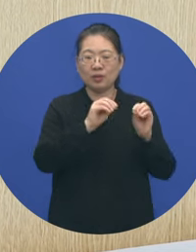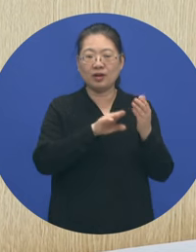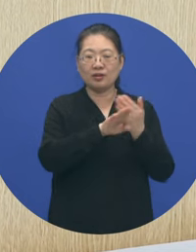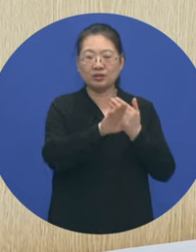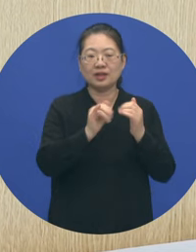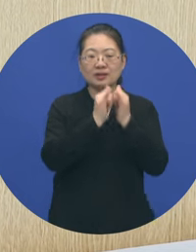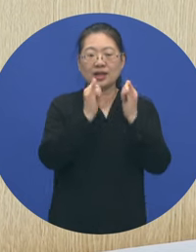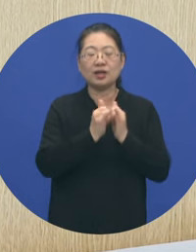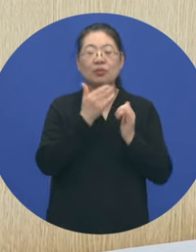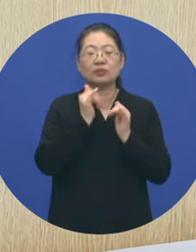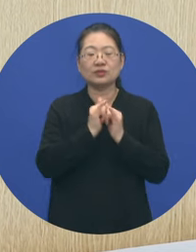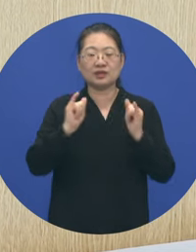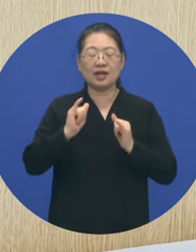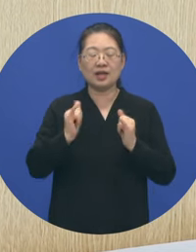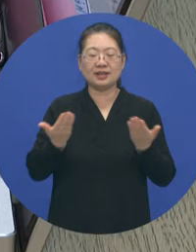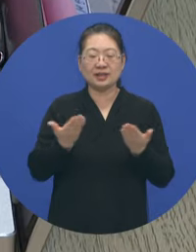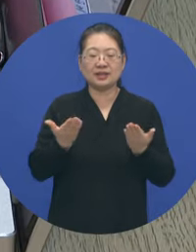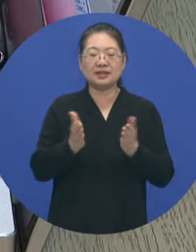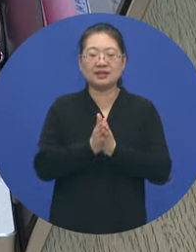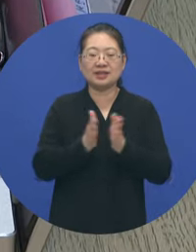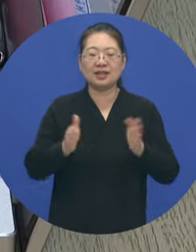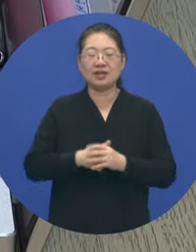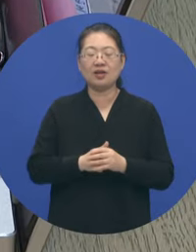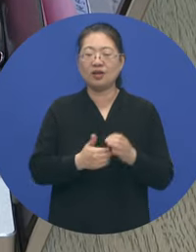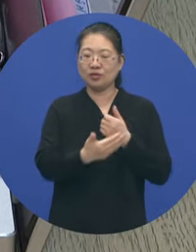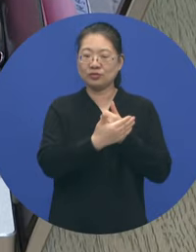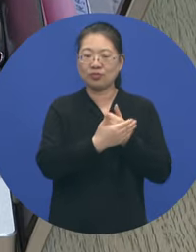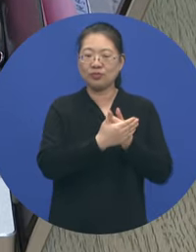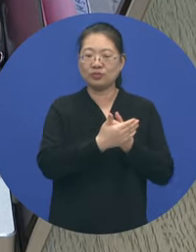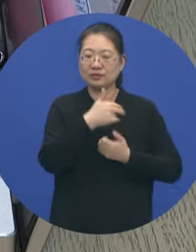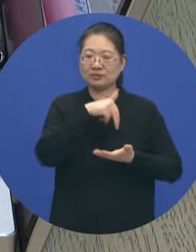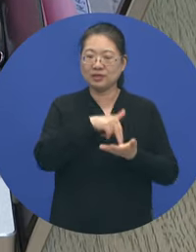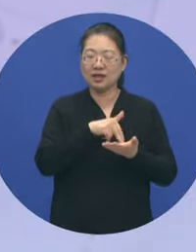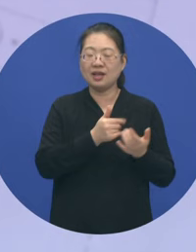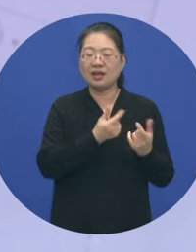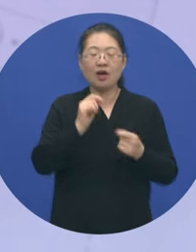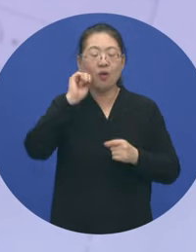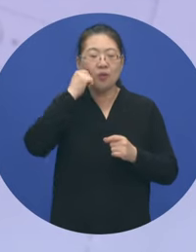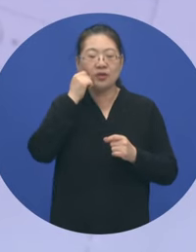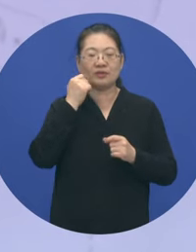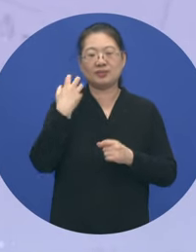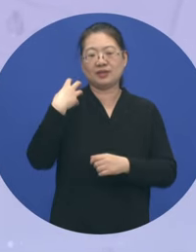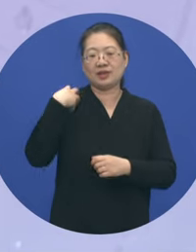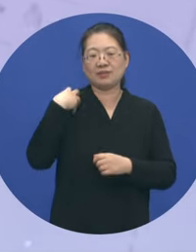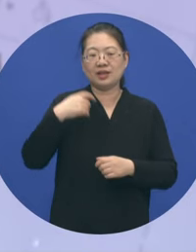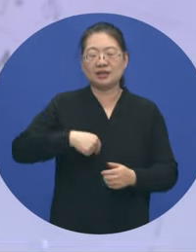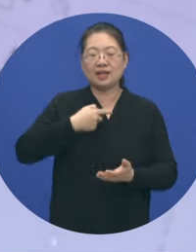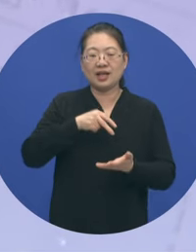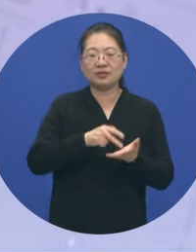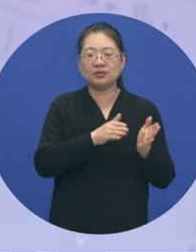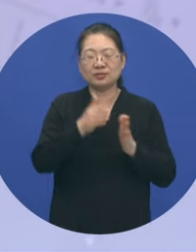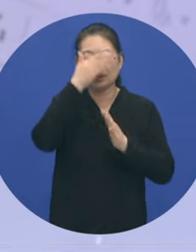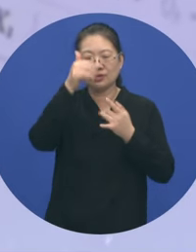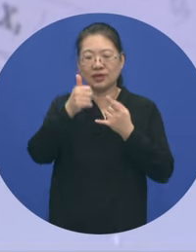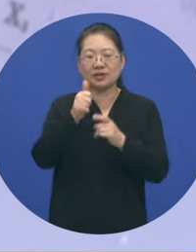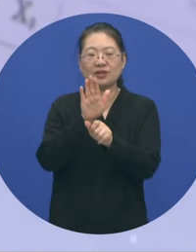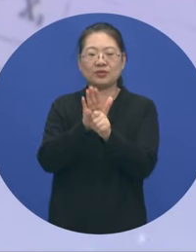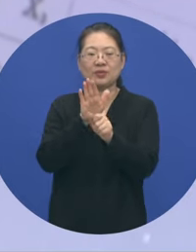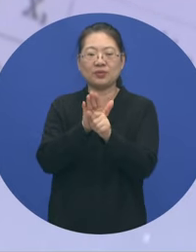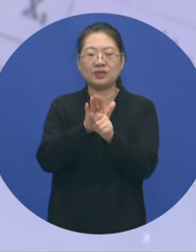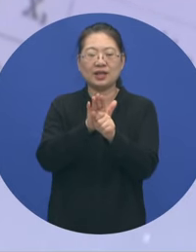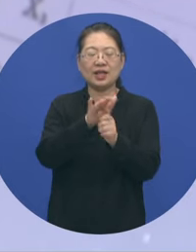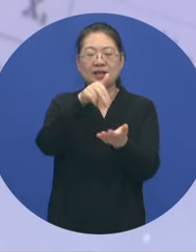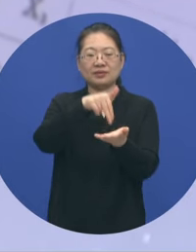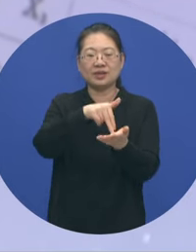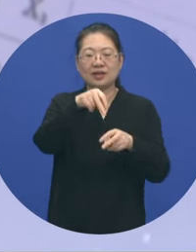끝난 후 사회복지사가 됐습니다. 도움을 받던 입장에서 같은 어려움을 겪고 있는 자립준비 청년들에게 도움을